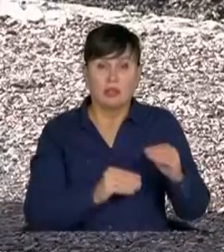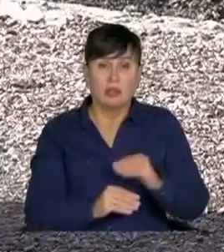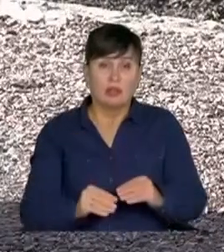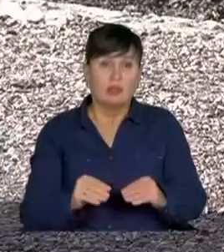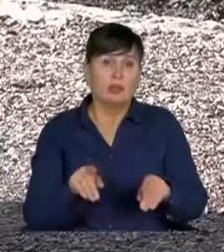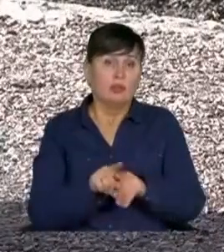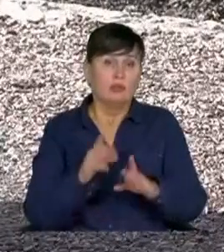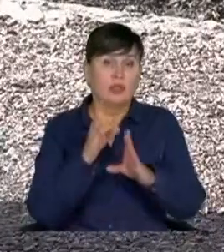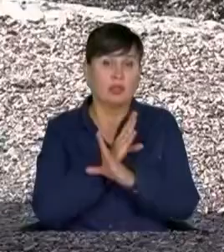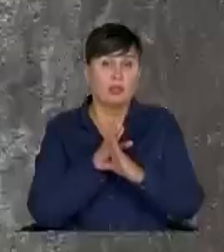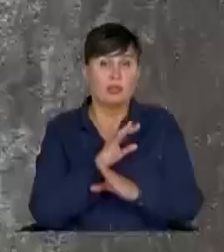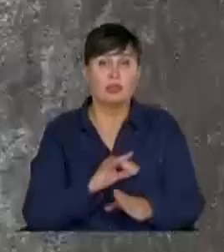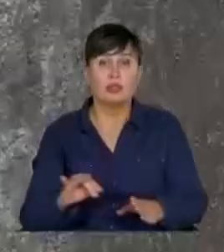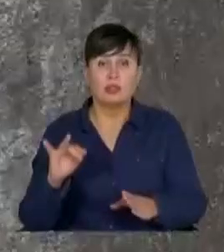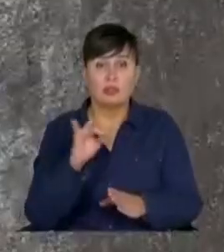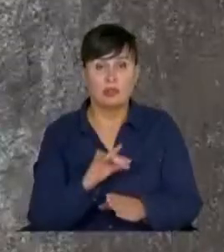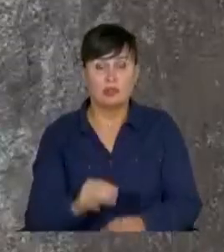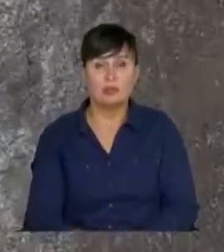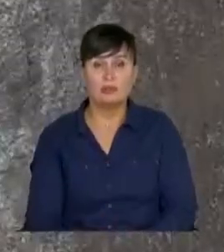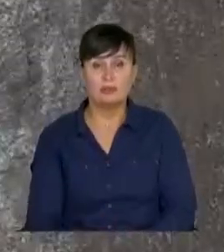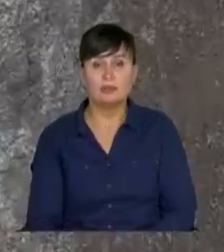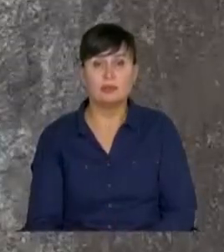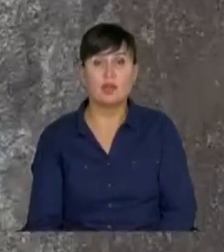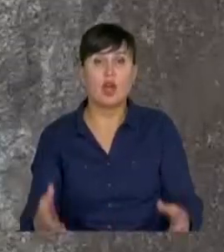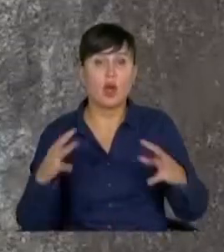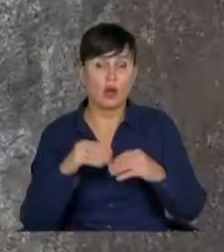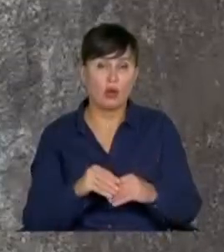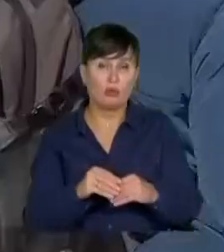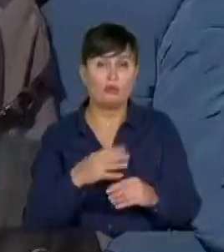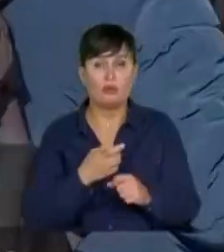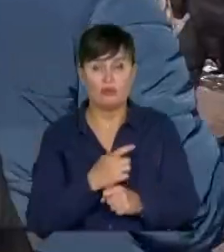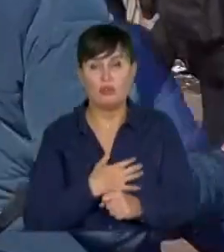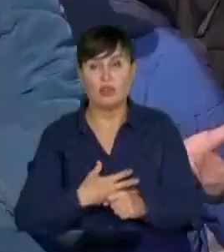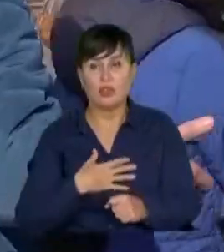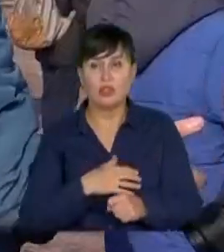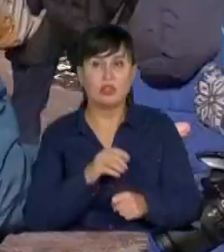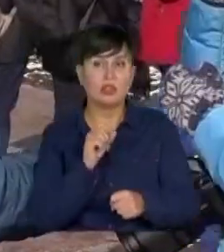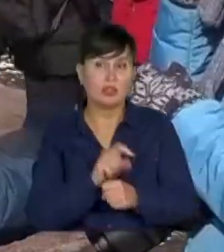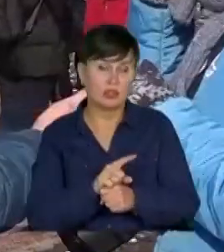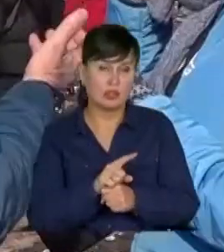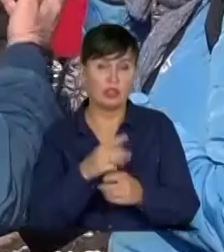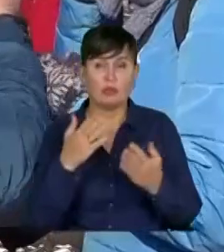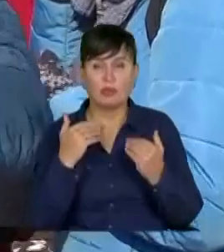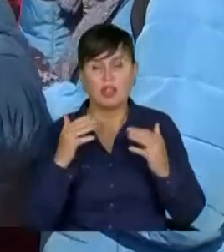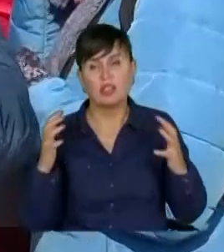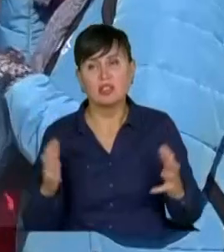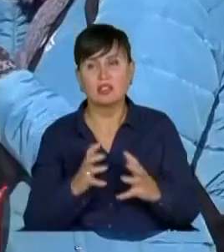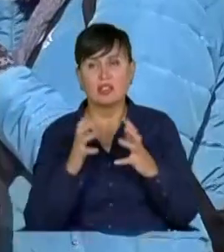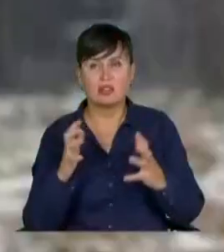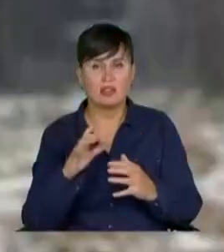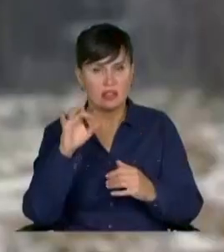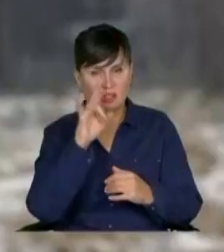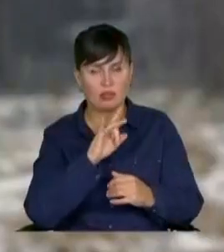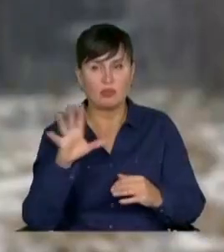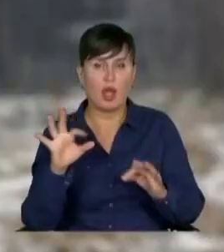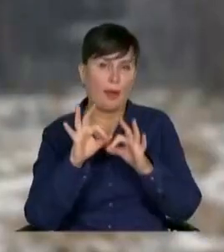такой природный, историко-природный комплекс крайне важно. Задача парка «Аркалан» – сохранить наиболее выдающиеся